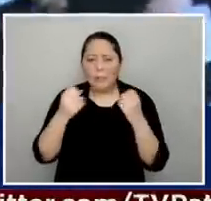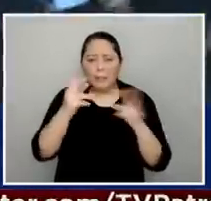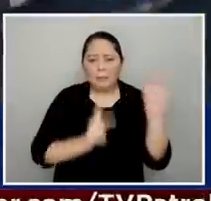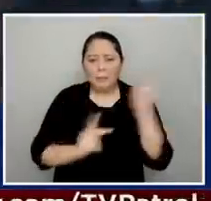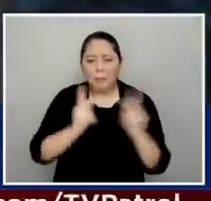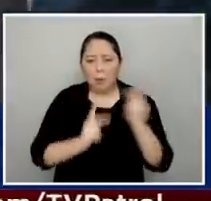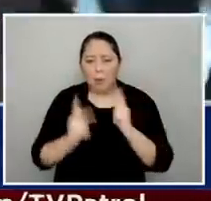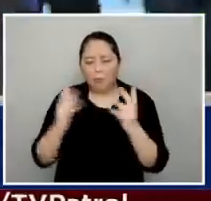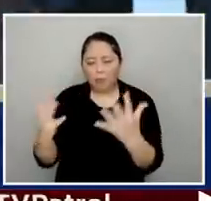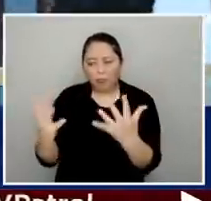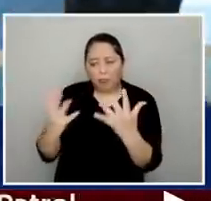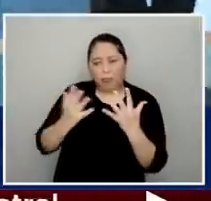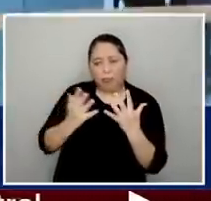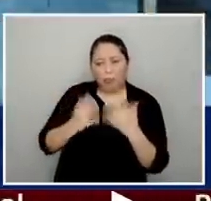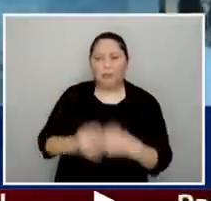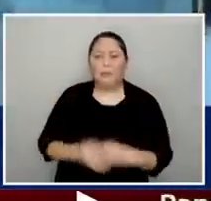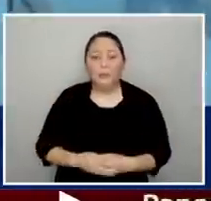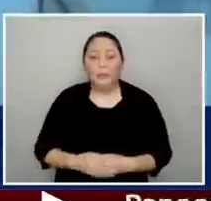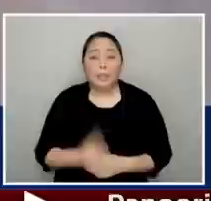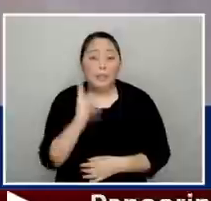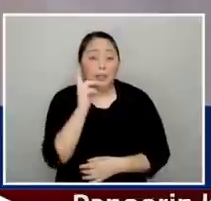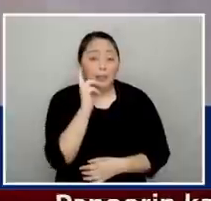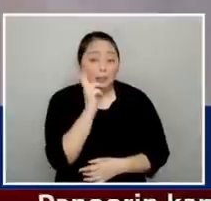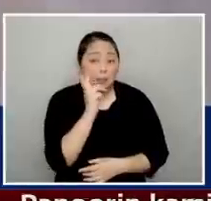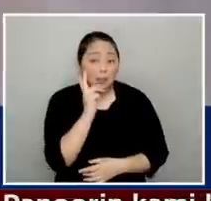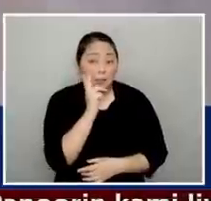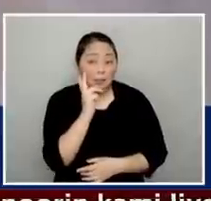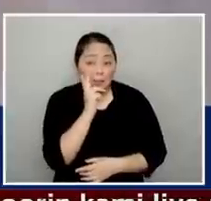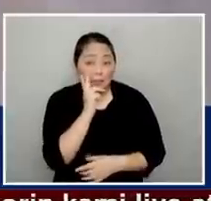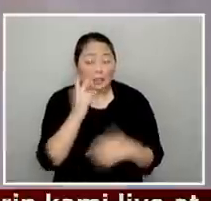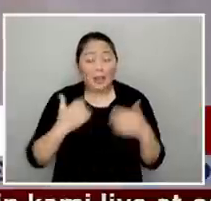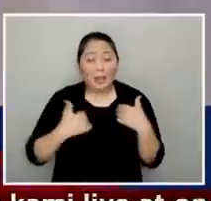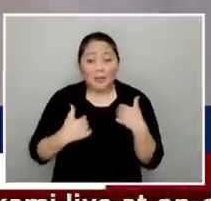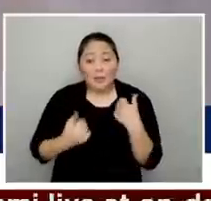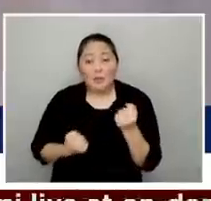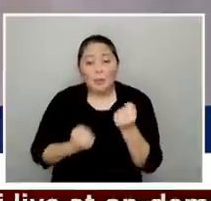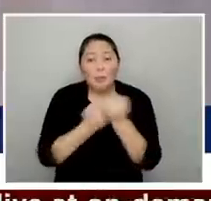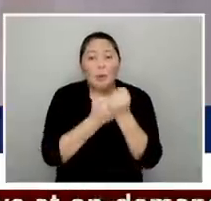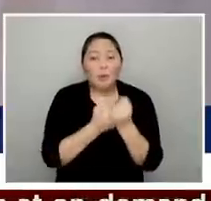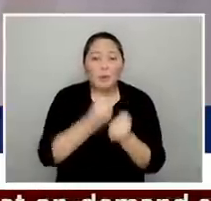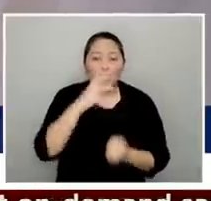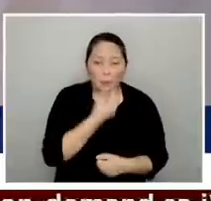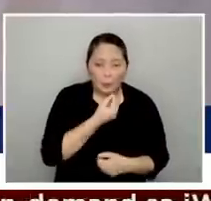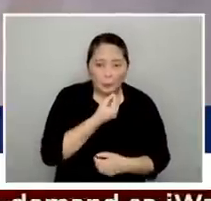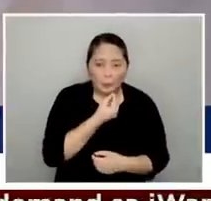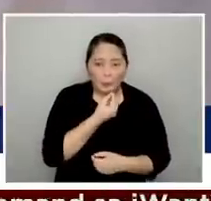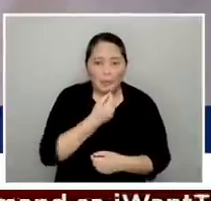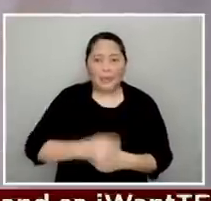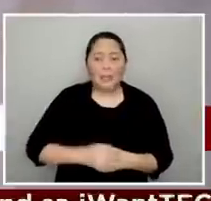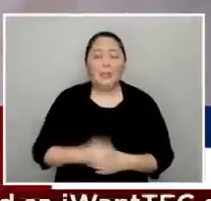Duterte na katunggali niya sa pagkabise. Be very frank about things.